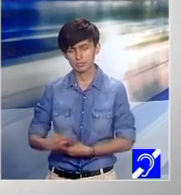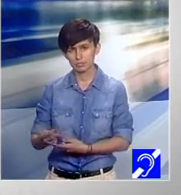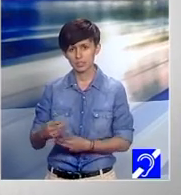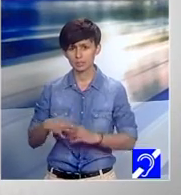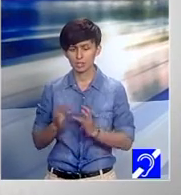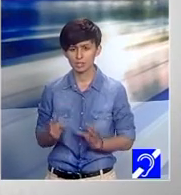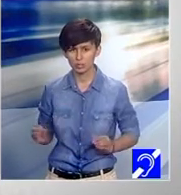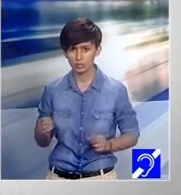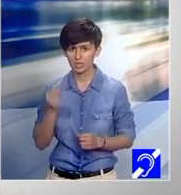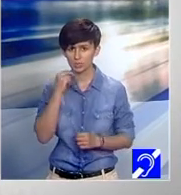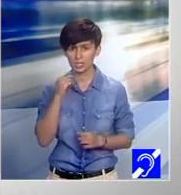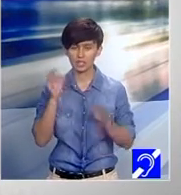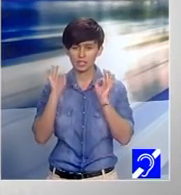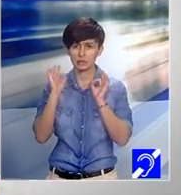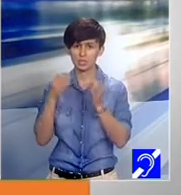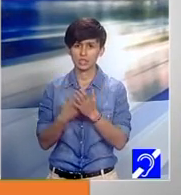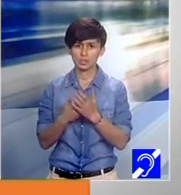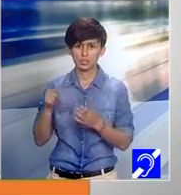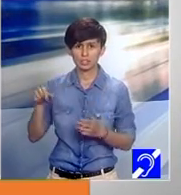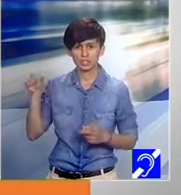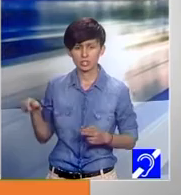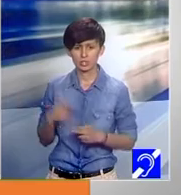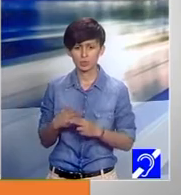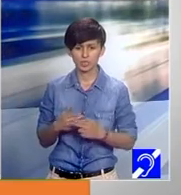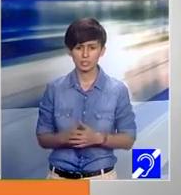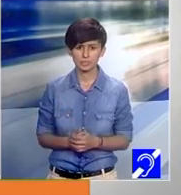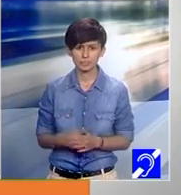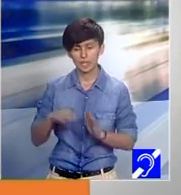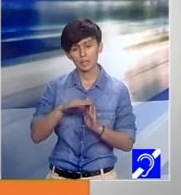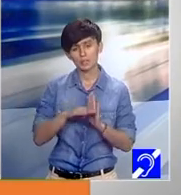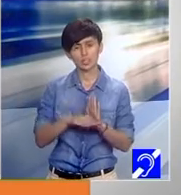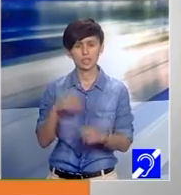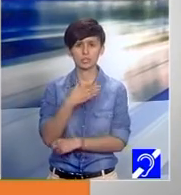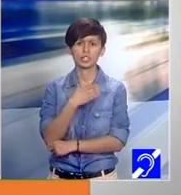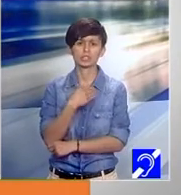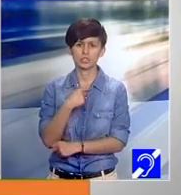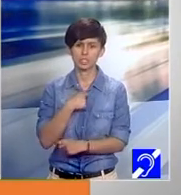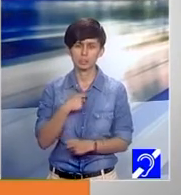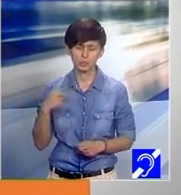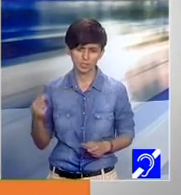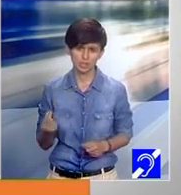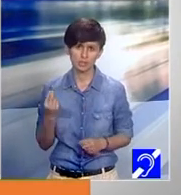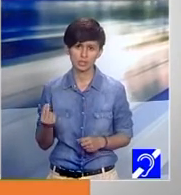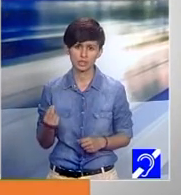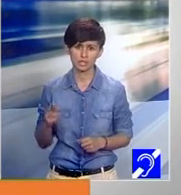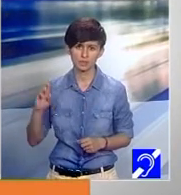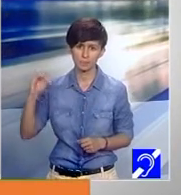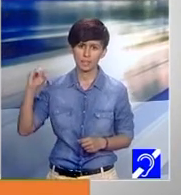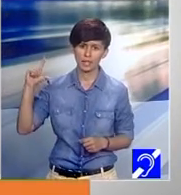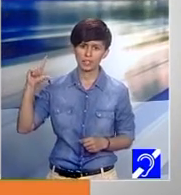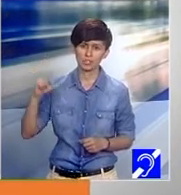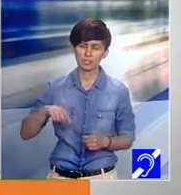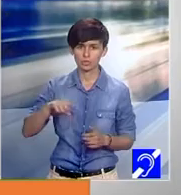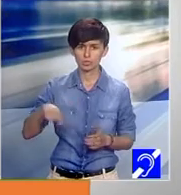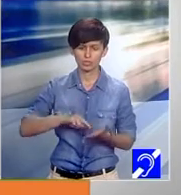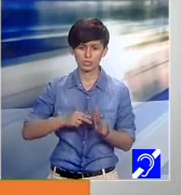pentru acești bolnavi. Dar încă o dată zic, programul național se poate îmbunătăți, rolul nostru ca ONG se pare că